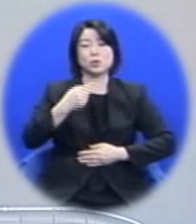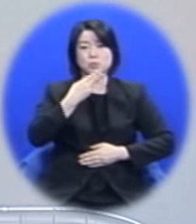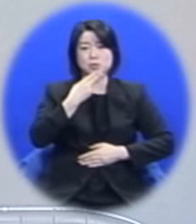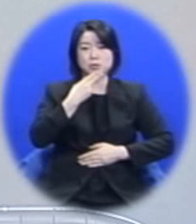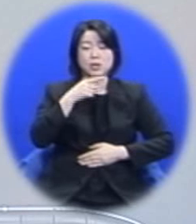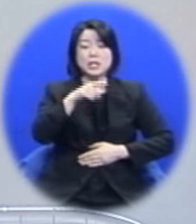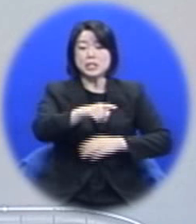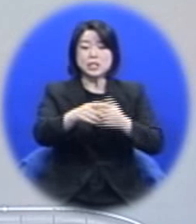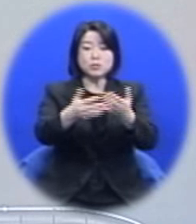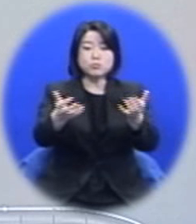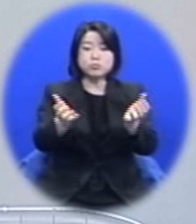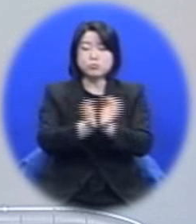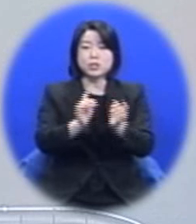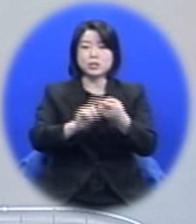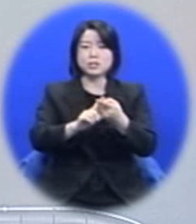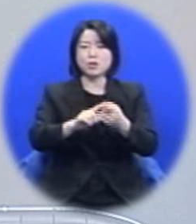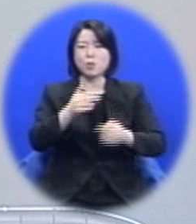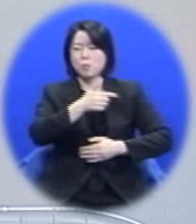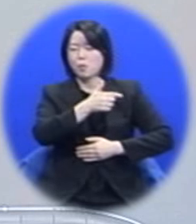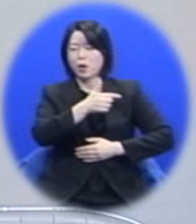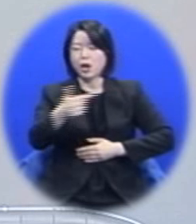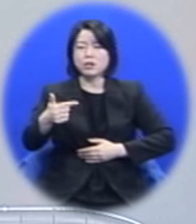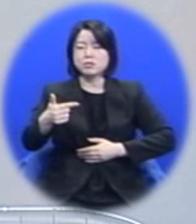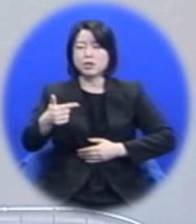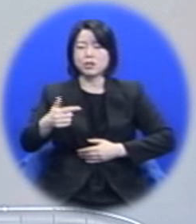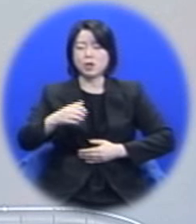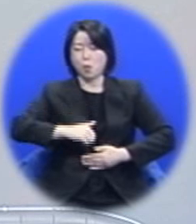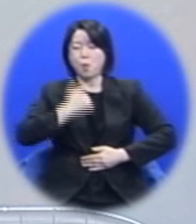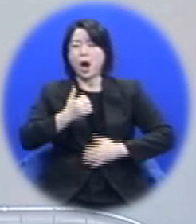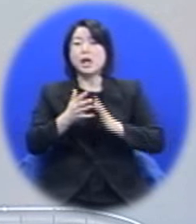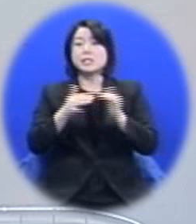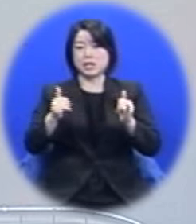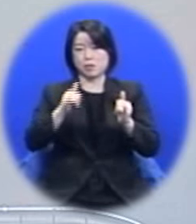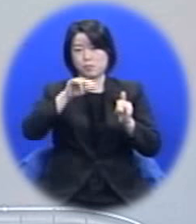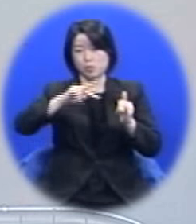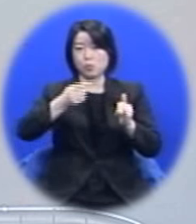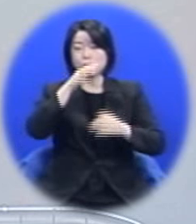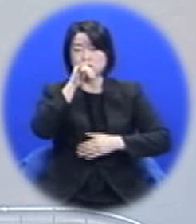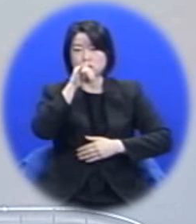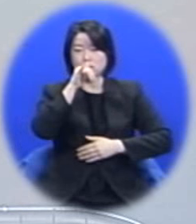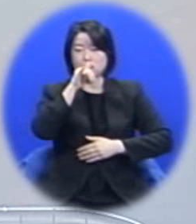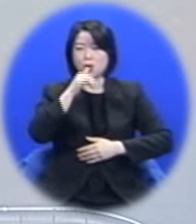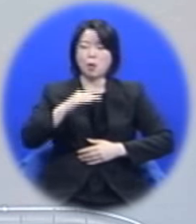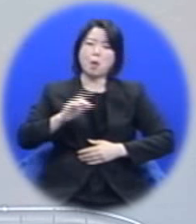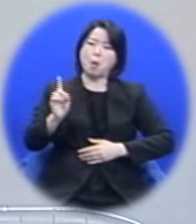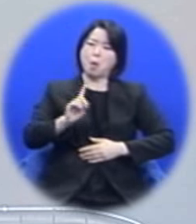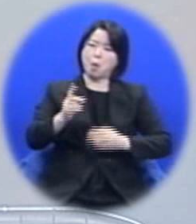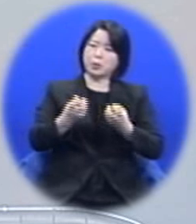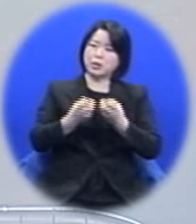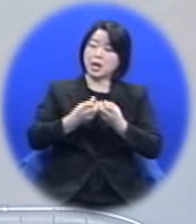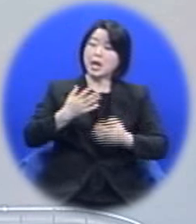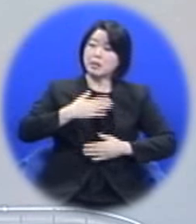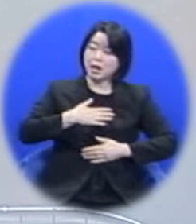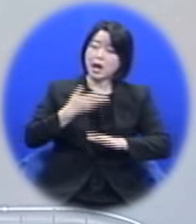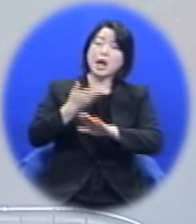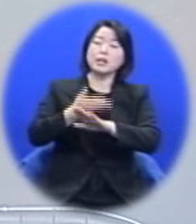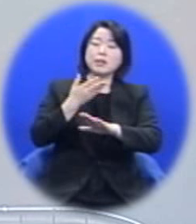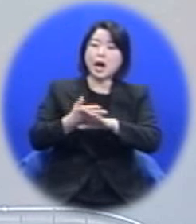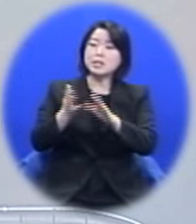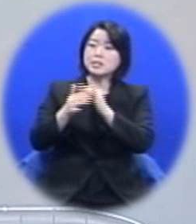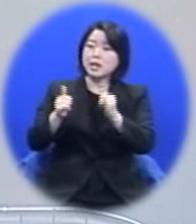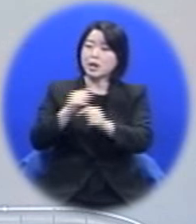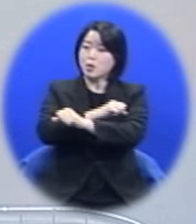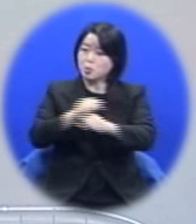화를 내는 분도 계십니다. 어떻게 그렇게 하라는 말이냐? 우리가 다른 사람을 용서해 줘야 하나님이 우리 죄를